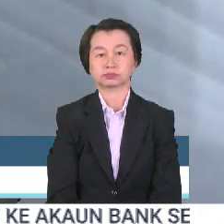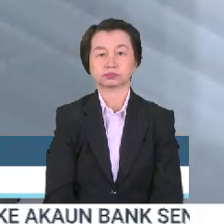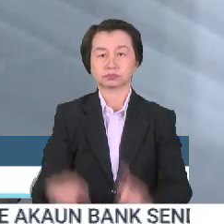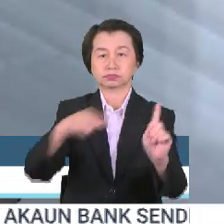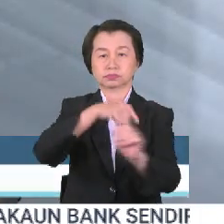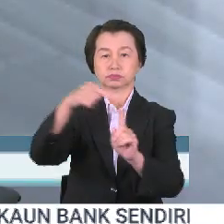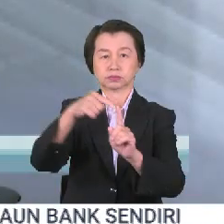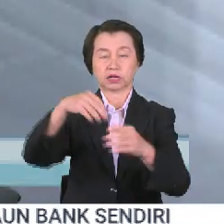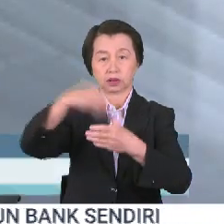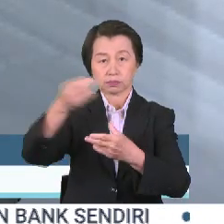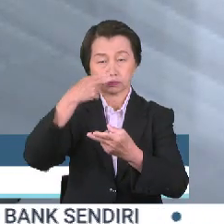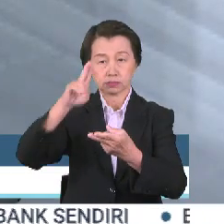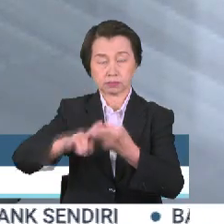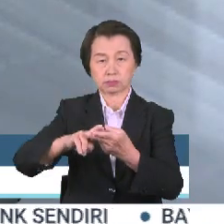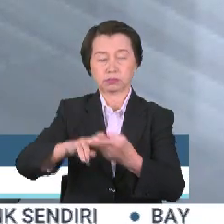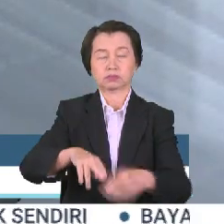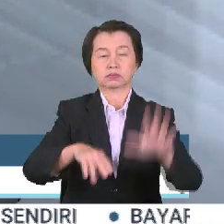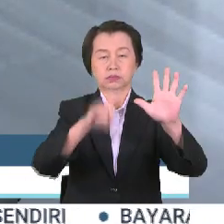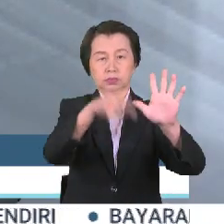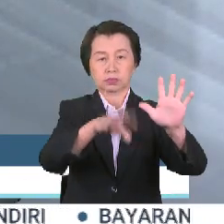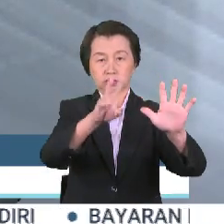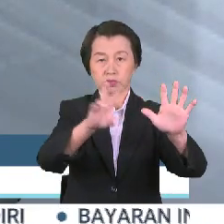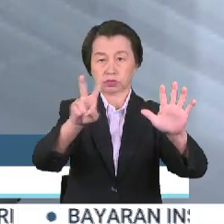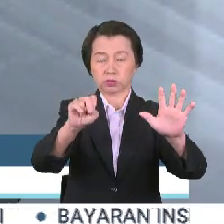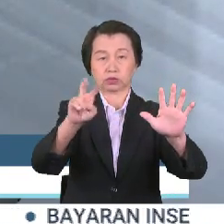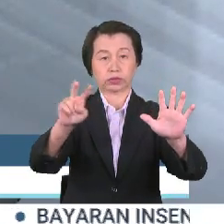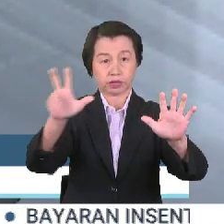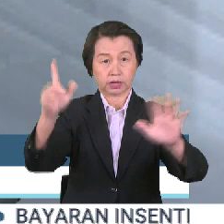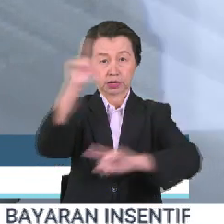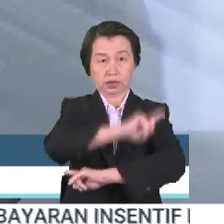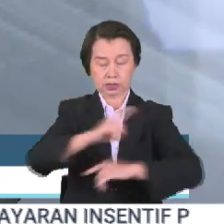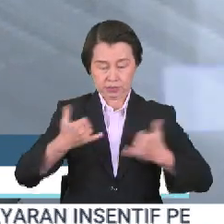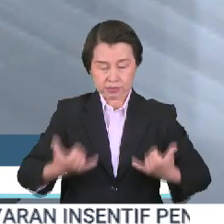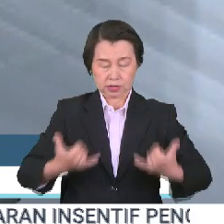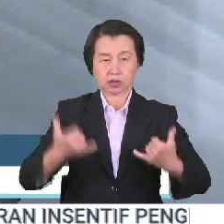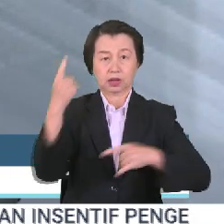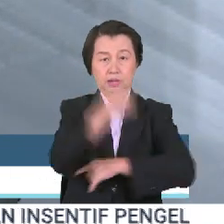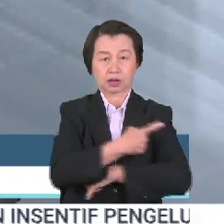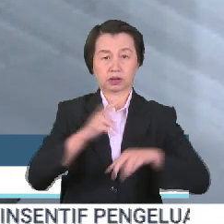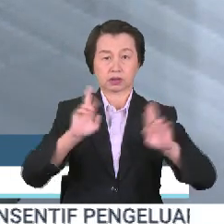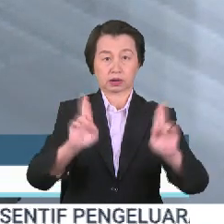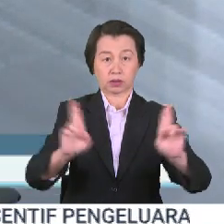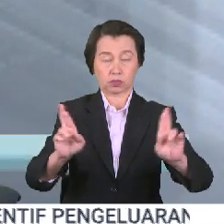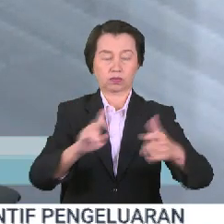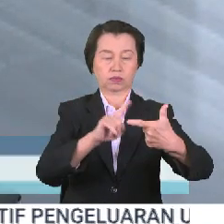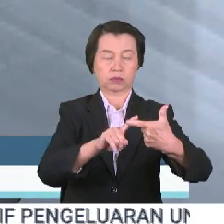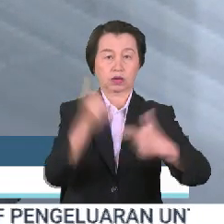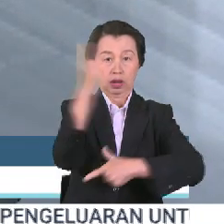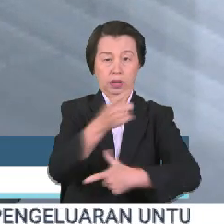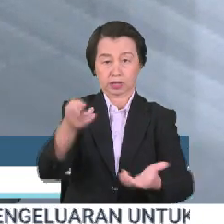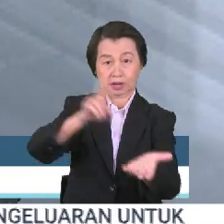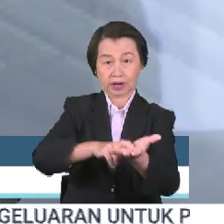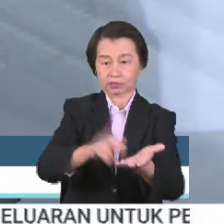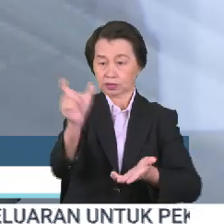Tarikh keluar RIT 5 Julai 2023 hari ini, hari Rabu. Hari penamaan